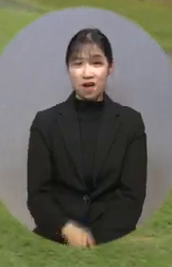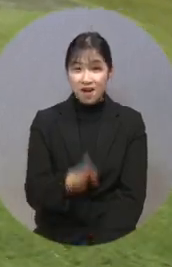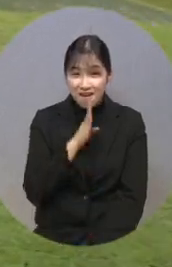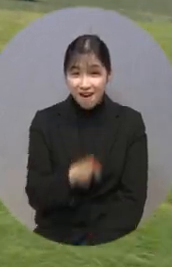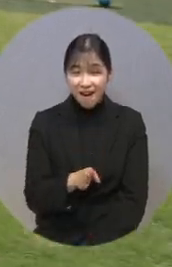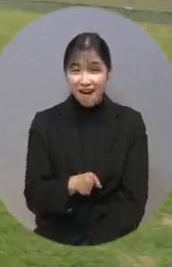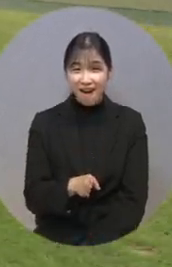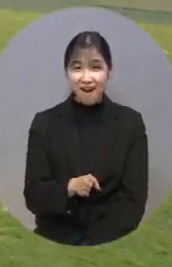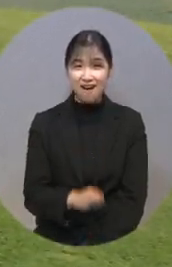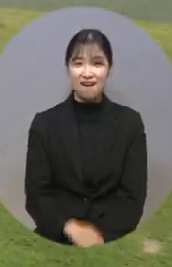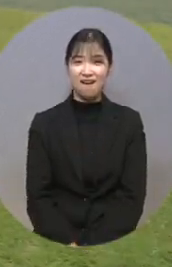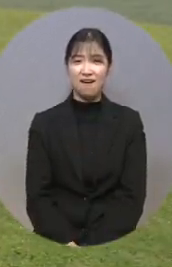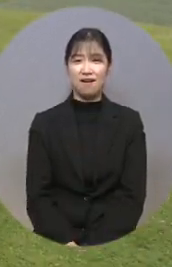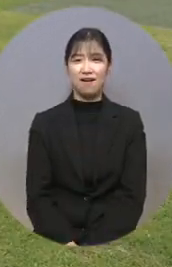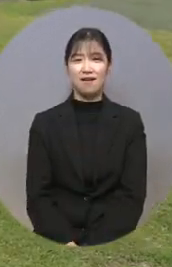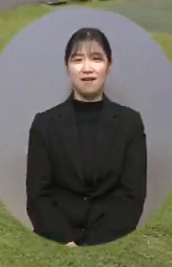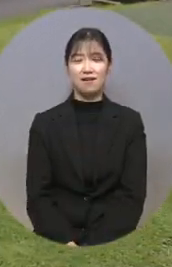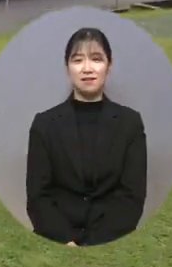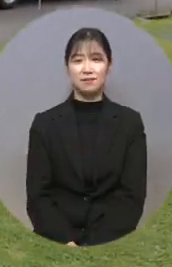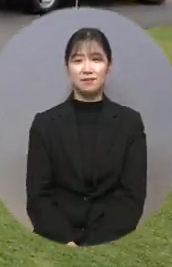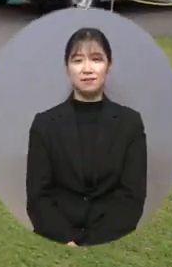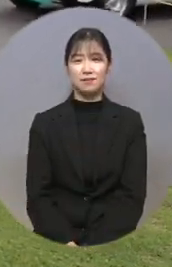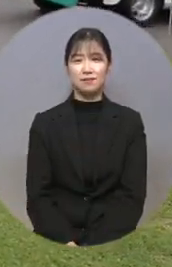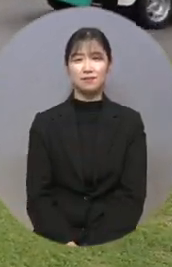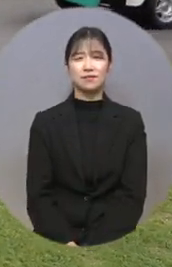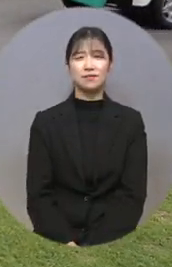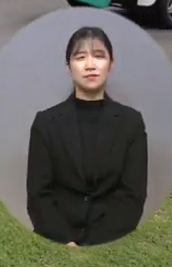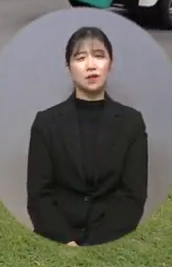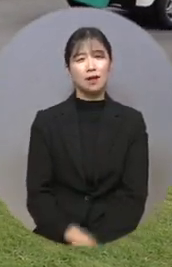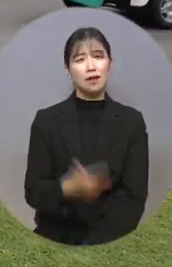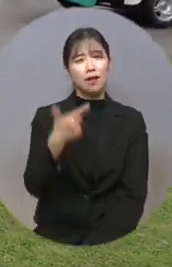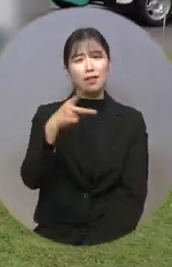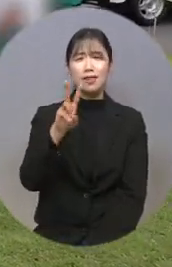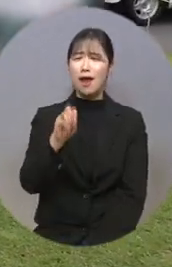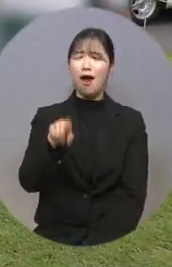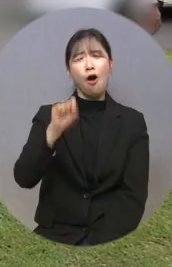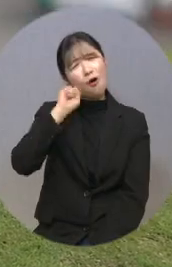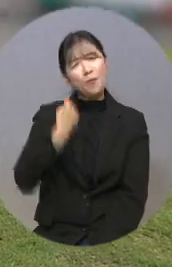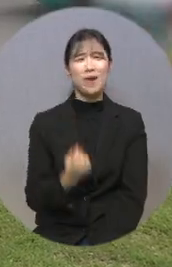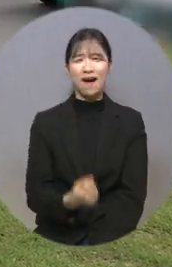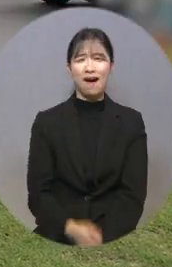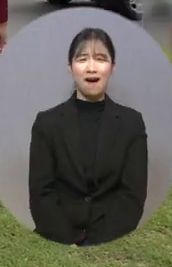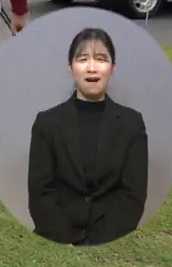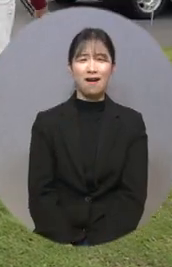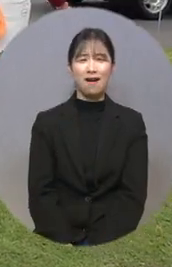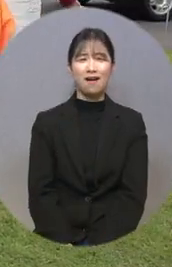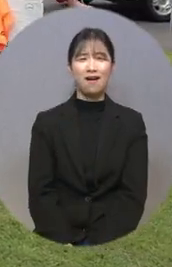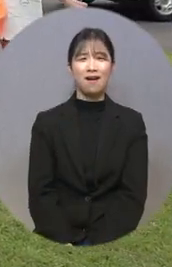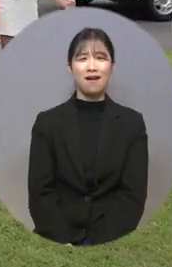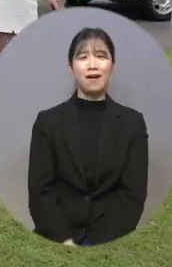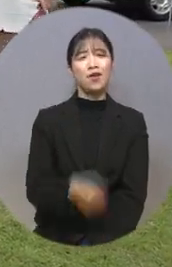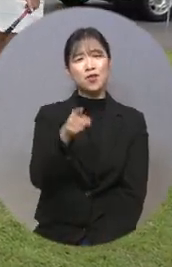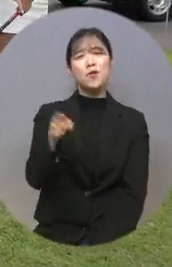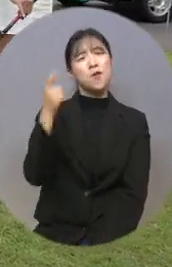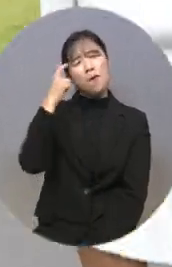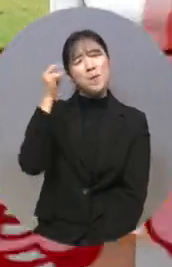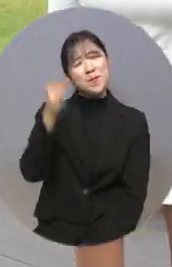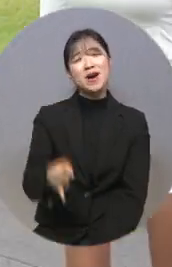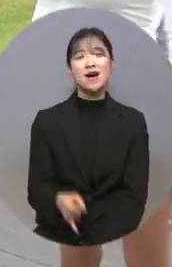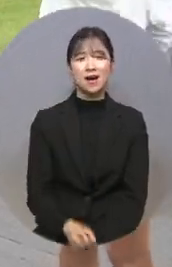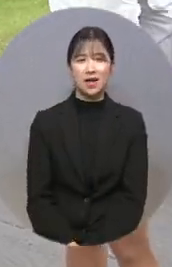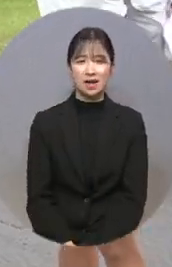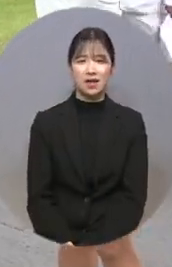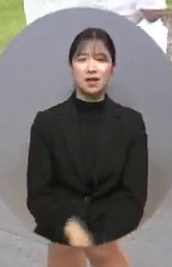진짜요? 아니 지금 멘트를 이제 안 가니까 계속 못하겠냐? 양? 너는 왜 저렇게 못 쳤냐?